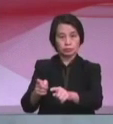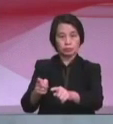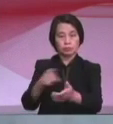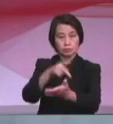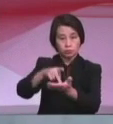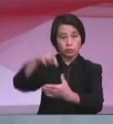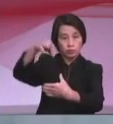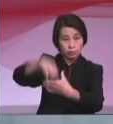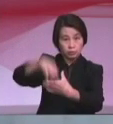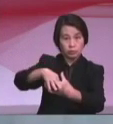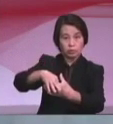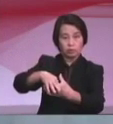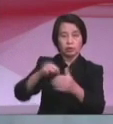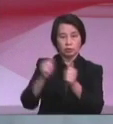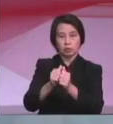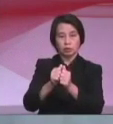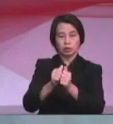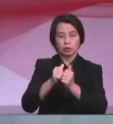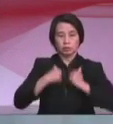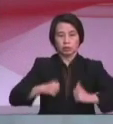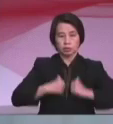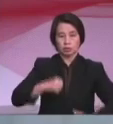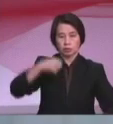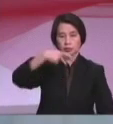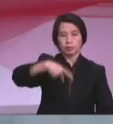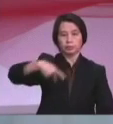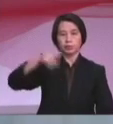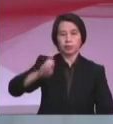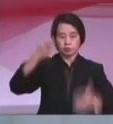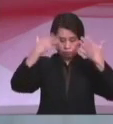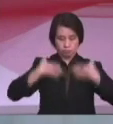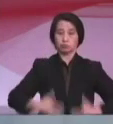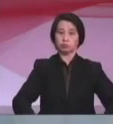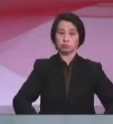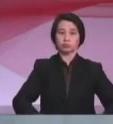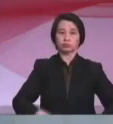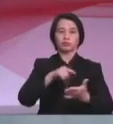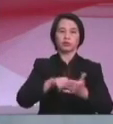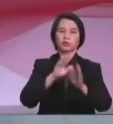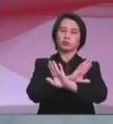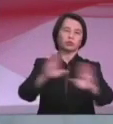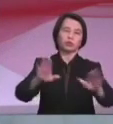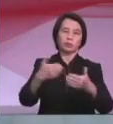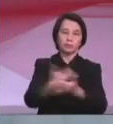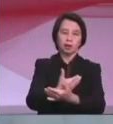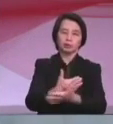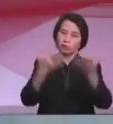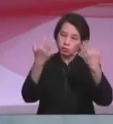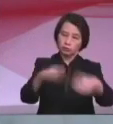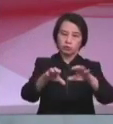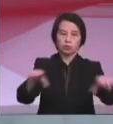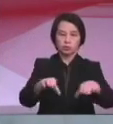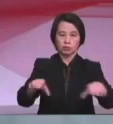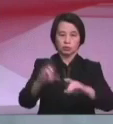pusat mengundi untuk mengundi dengan memakai pakaian PPE dan sebagainya. Jadi perkara ini bukan perkara yang baru, telah pun kita